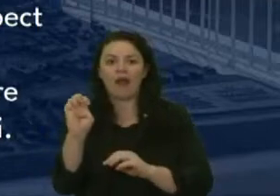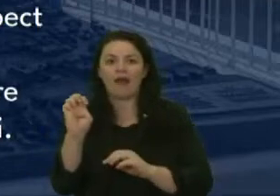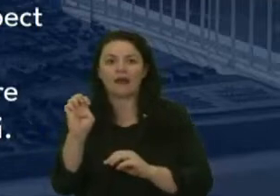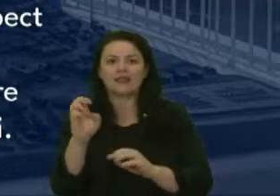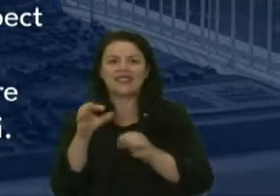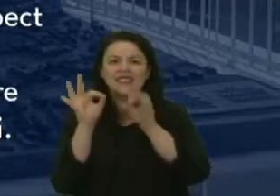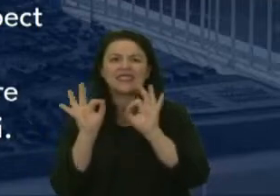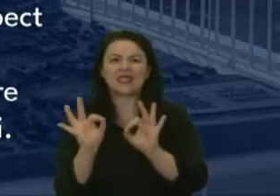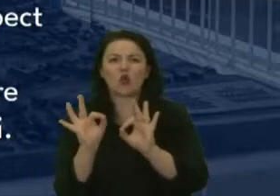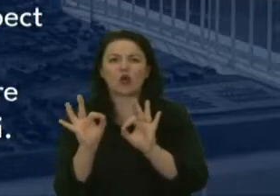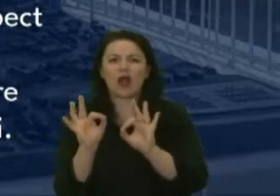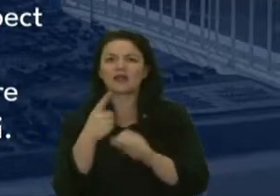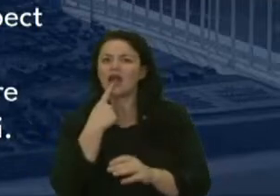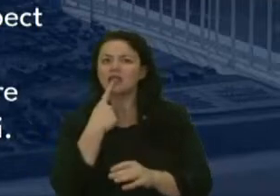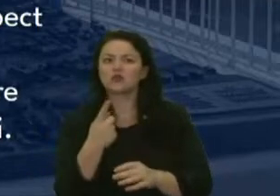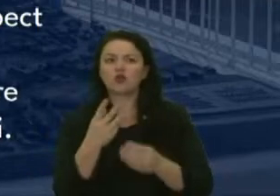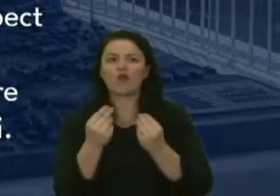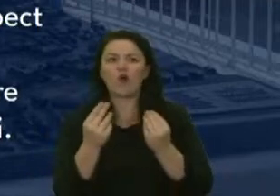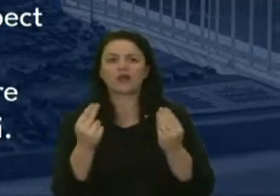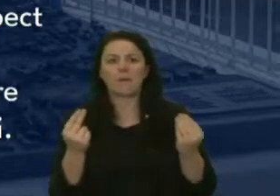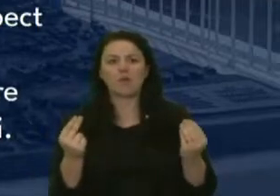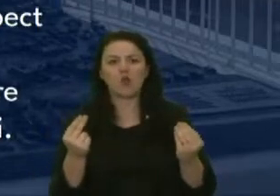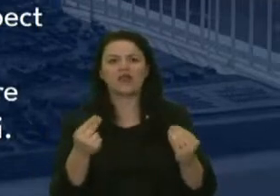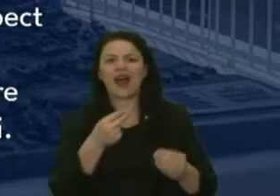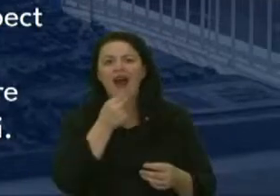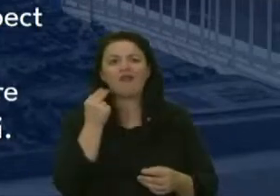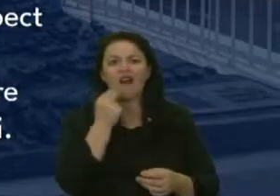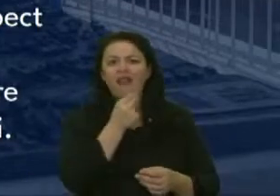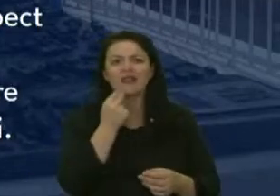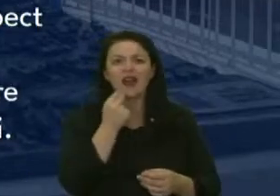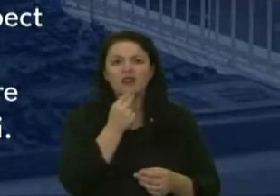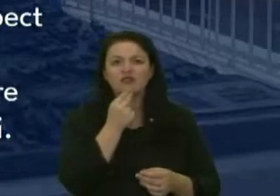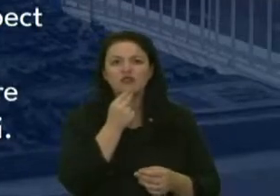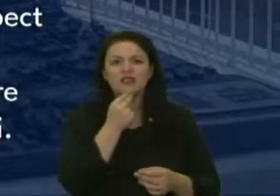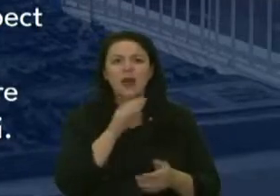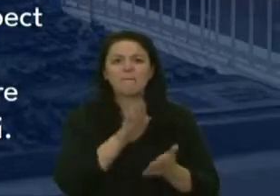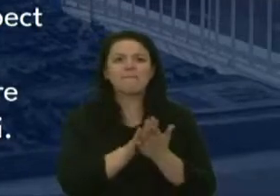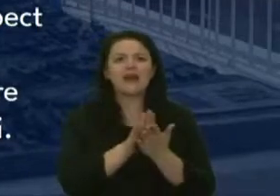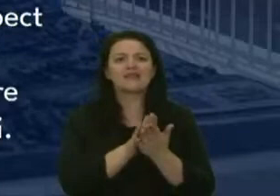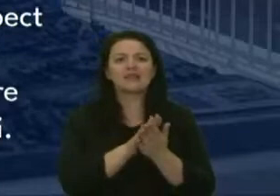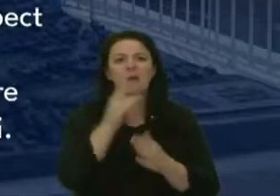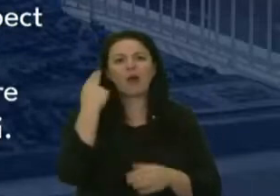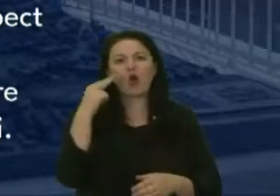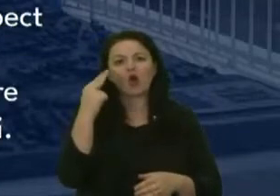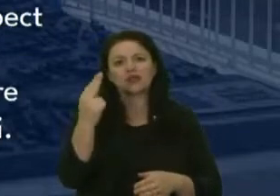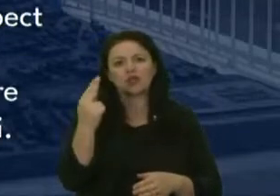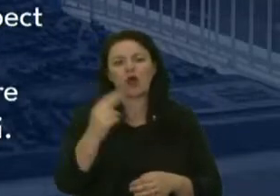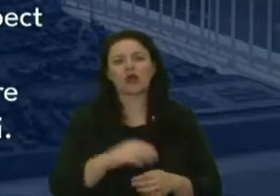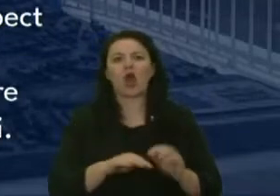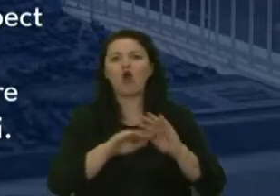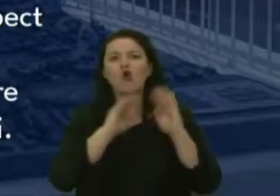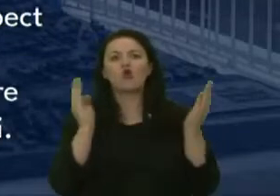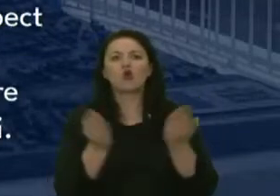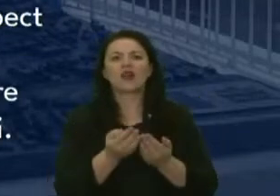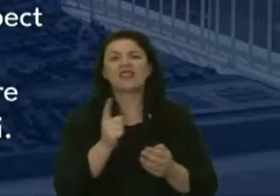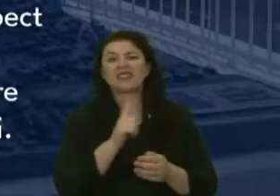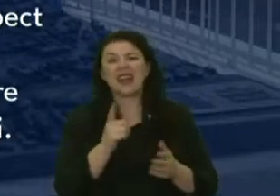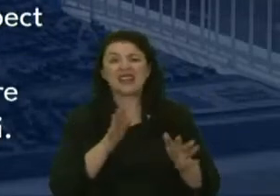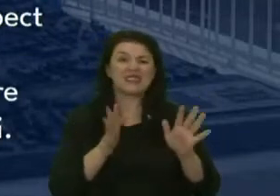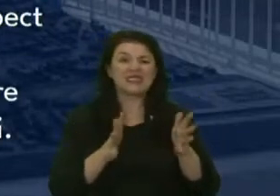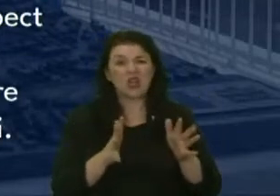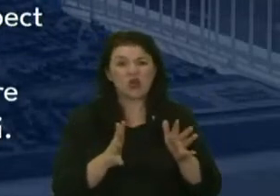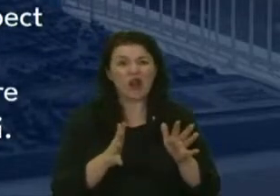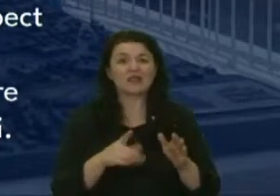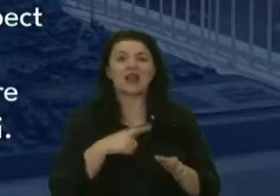de siguranță spune foarte mult și este un avantaj pe care trebuie să l menținem în continuare într într o lume în care nesiguranța devine regula